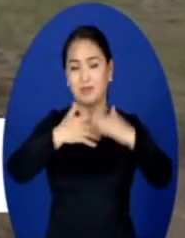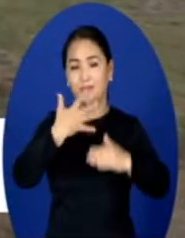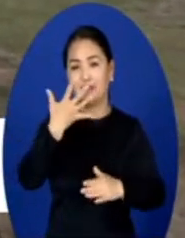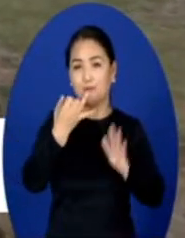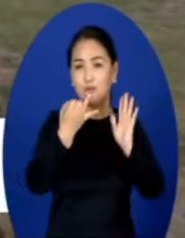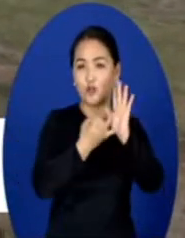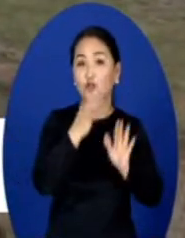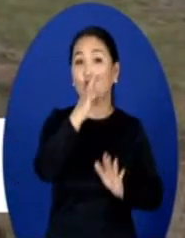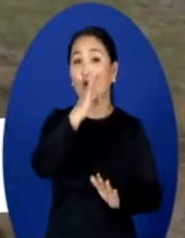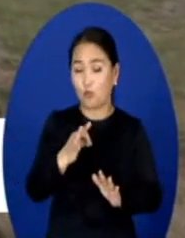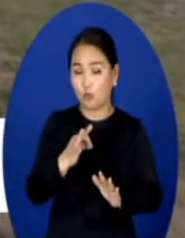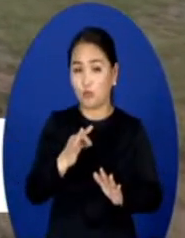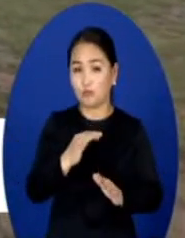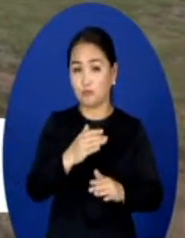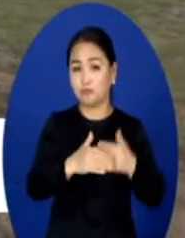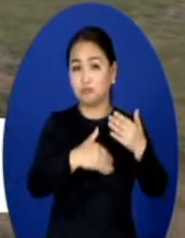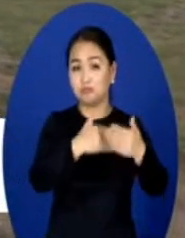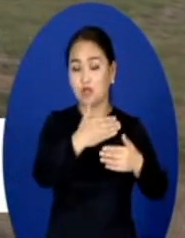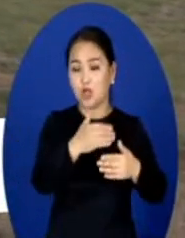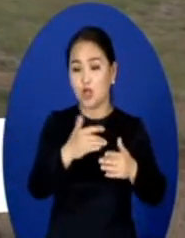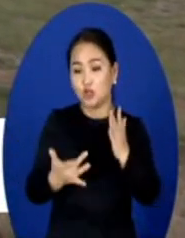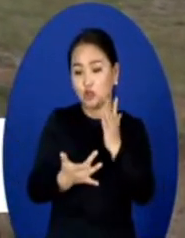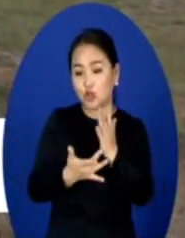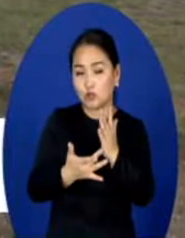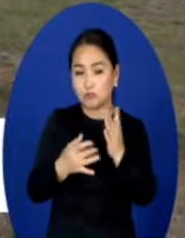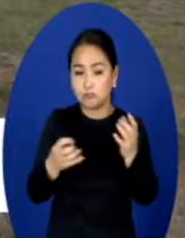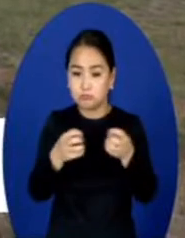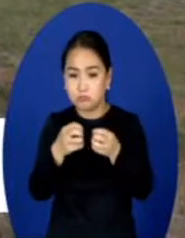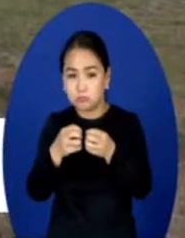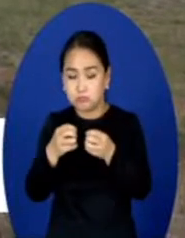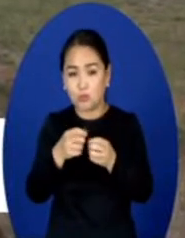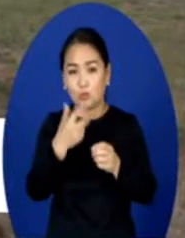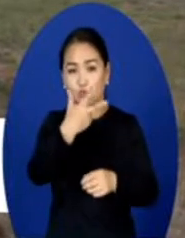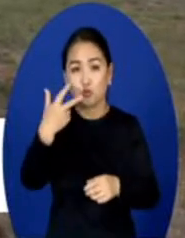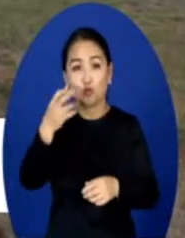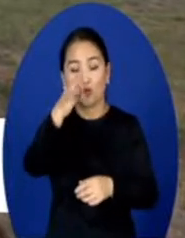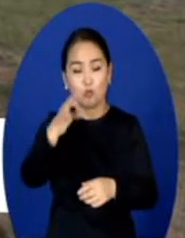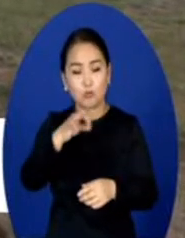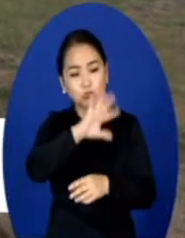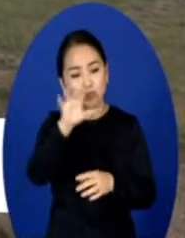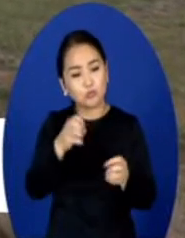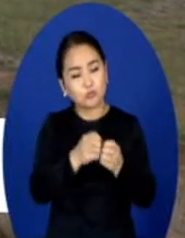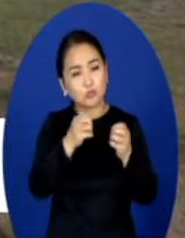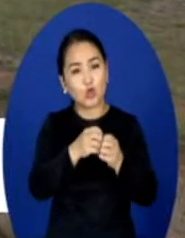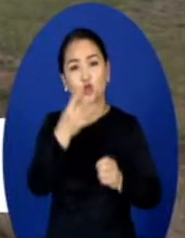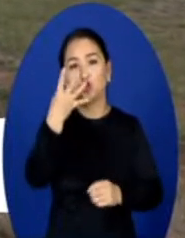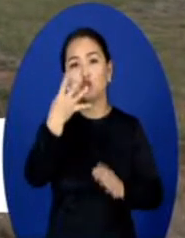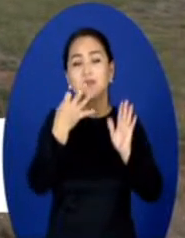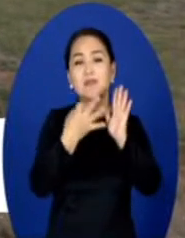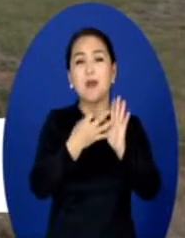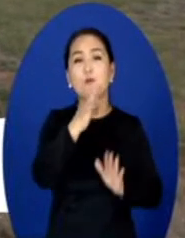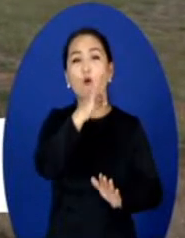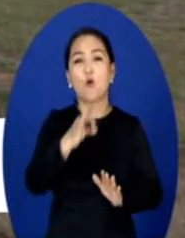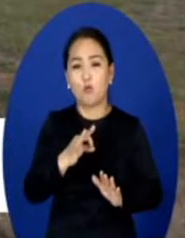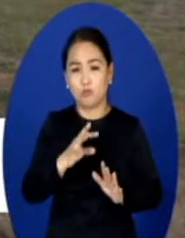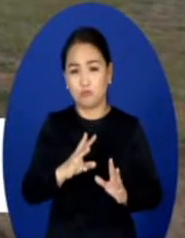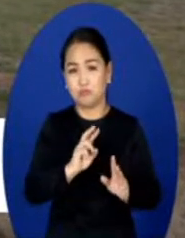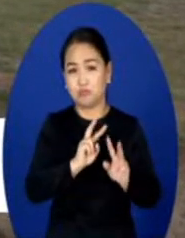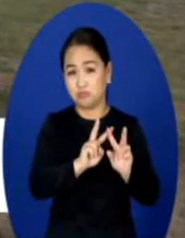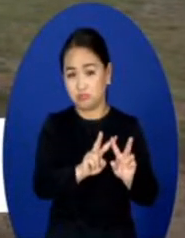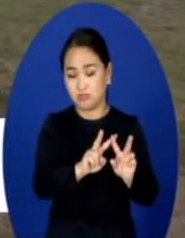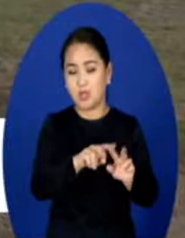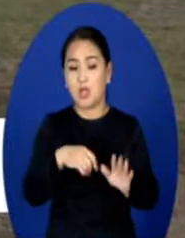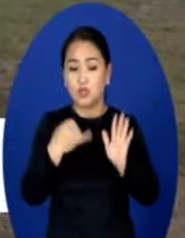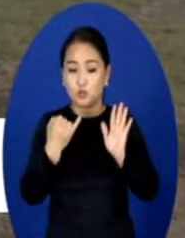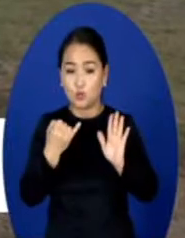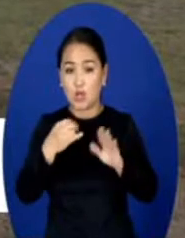одоогоор 57%. За тоног төхөөрөмжийн угсралт нь 33%. За нийтдээ одоо бүтээн байгуулалтын ажил бол 48% үргэлжилж байгаа юм байна. За